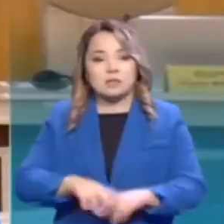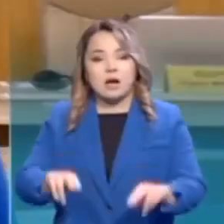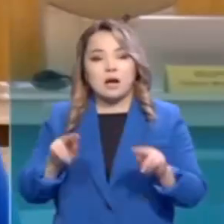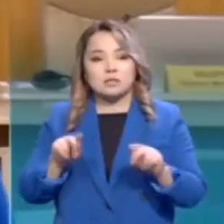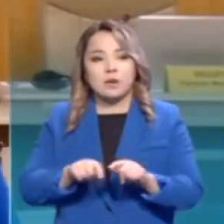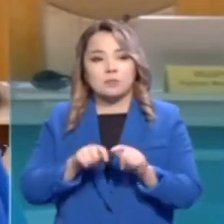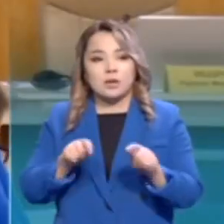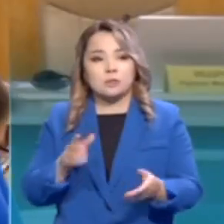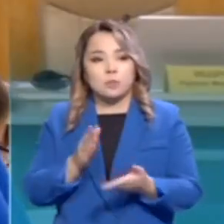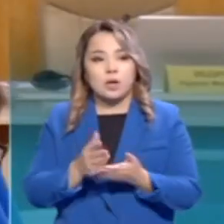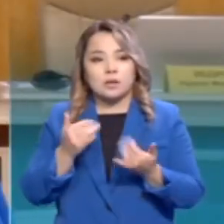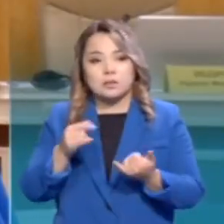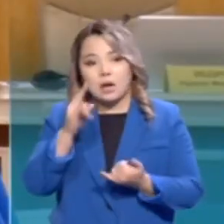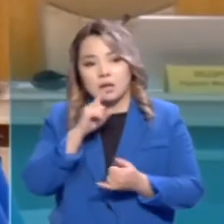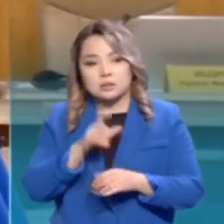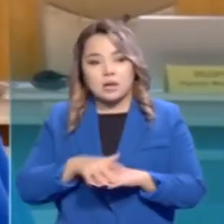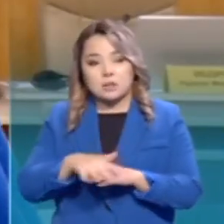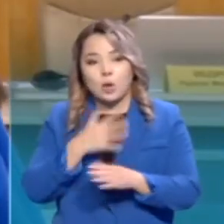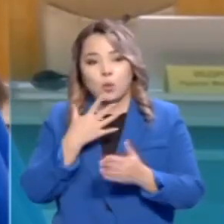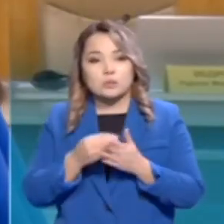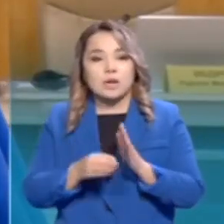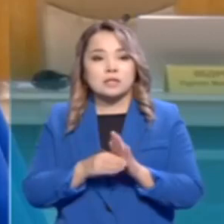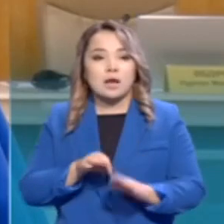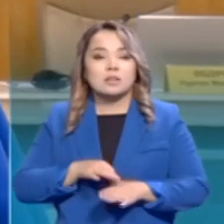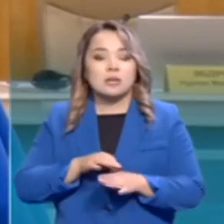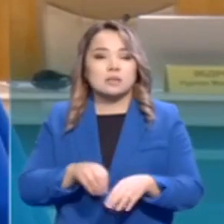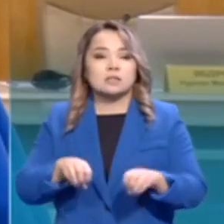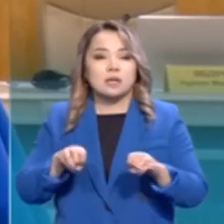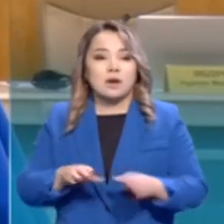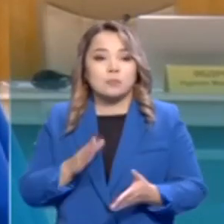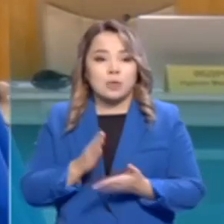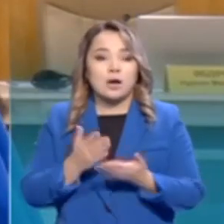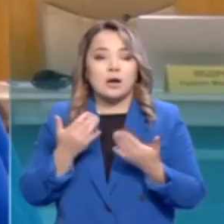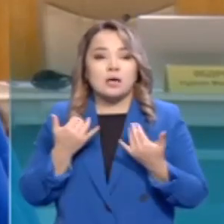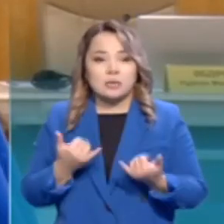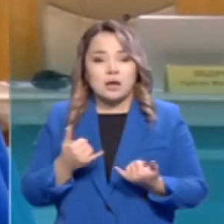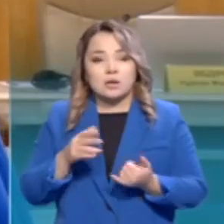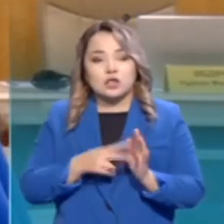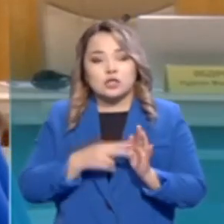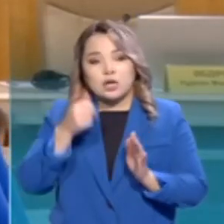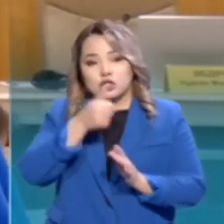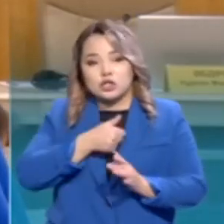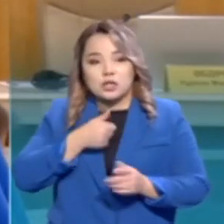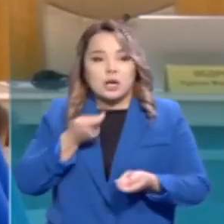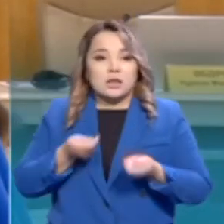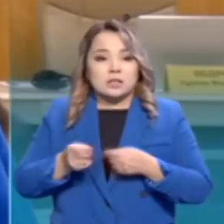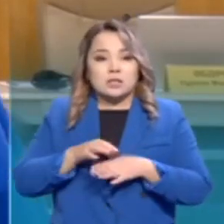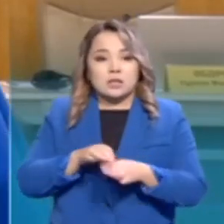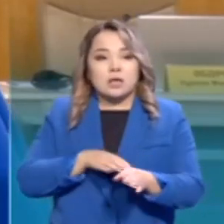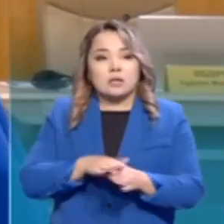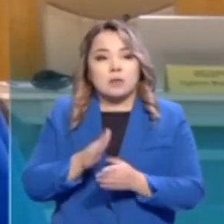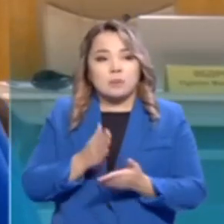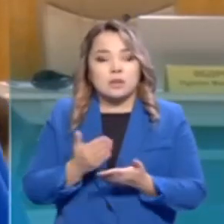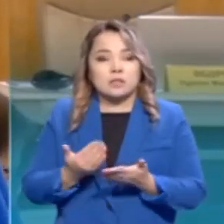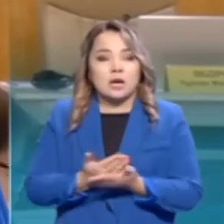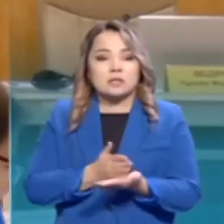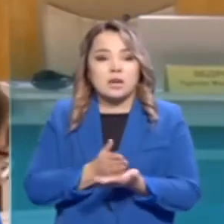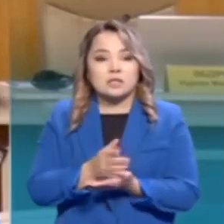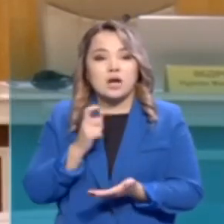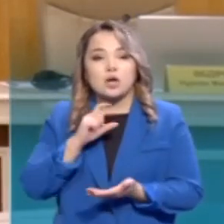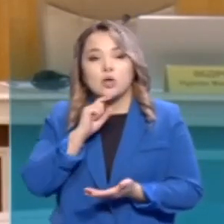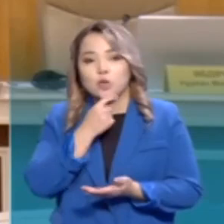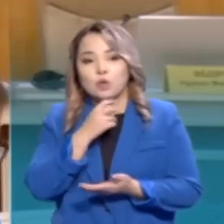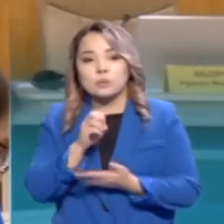береді. Сонымен қазақстандықтар өз таңдауын жасады, алдағы 7 жылда елді Қасым-Жомарт Тоқаев басқарады. Демек, қазіргі саяси экономикалық